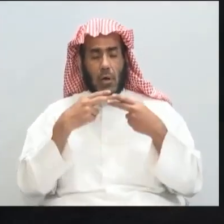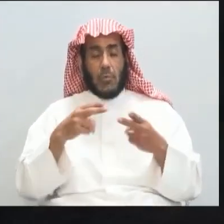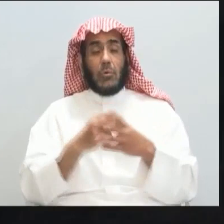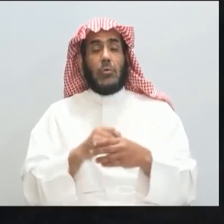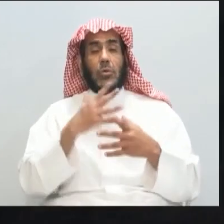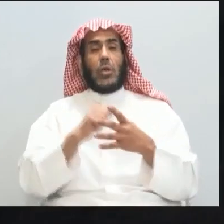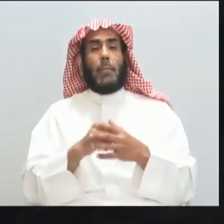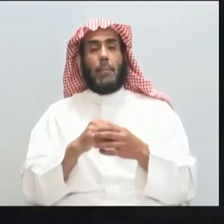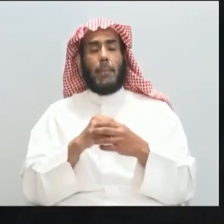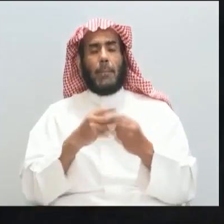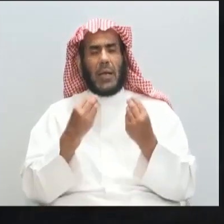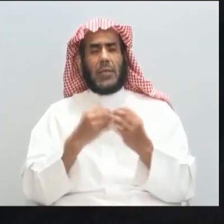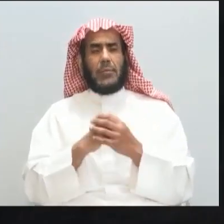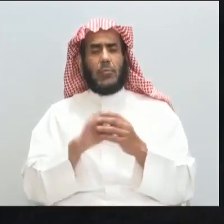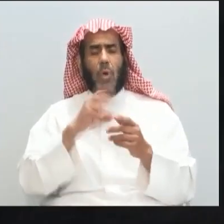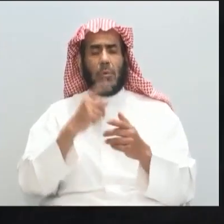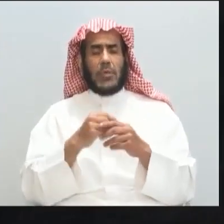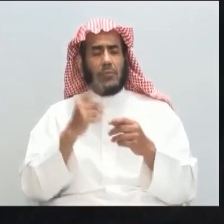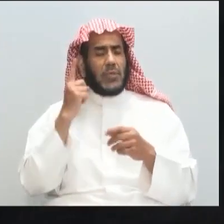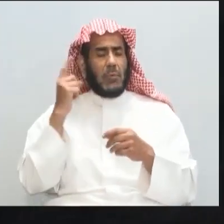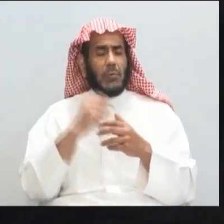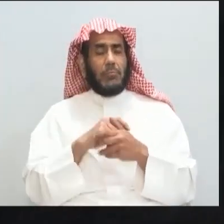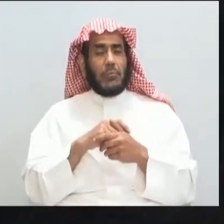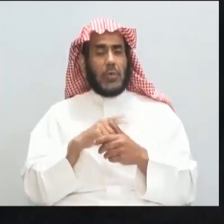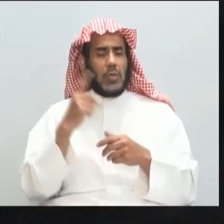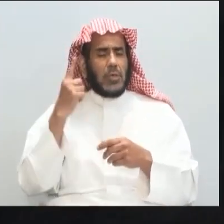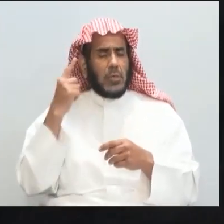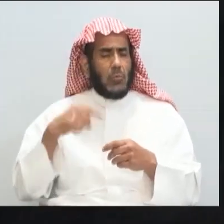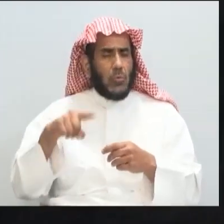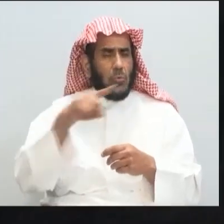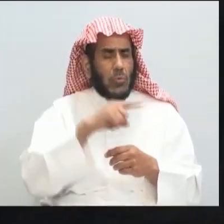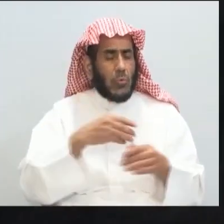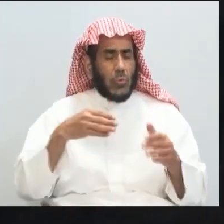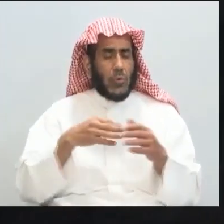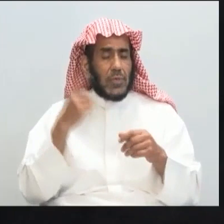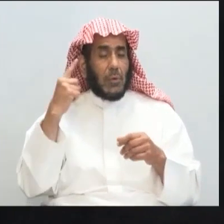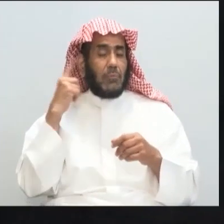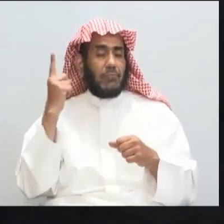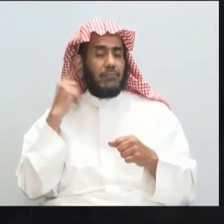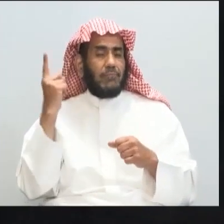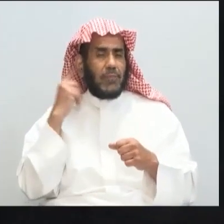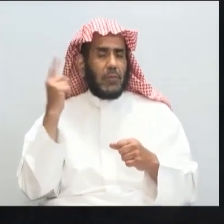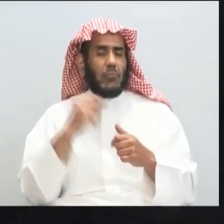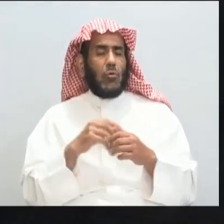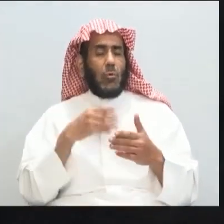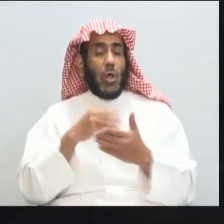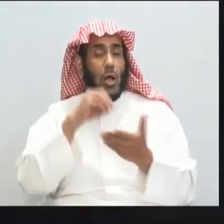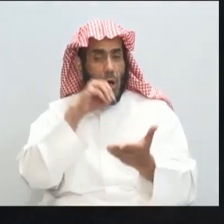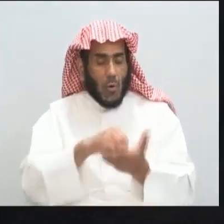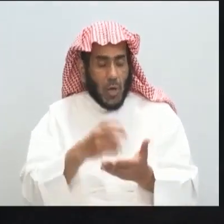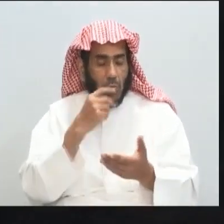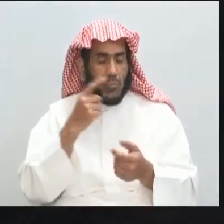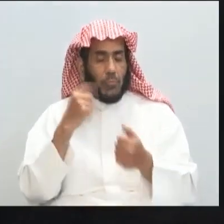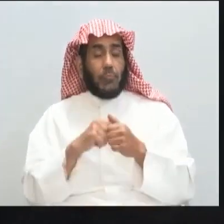الشاذ وقبلوا القليل ولا باس في السماع ان هم سمع كل ذلك ادخل في السماع ادخل في السماع ثم وضعوا القواعد